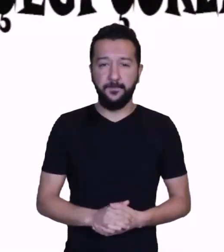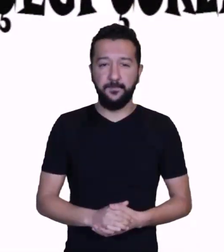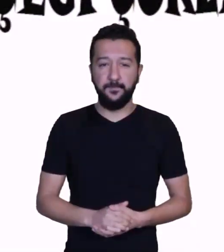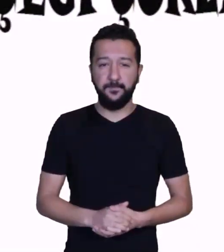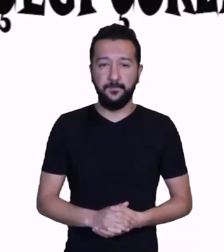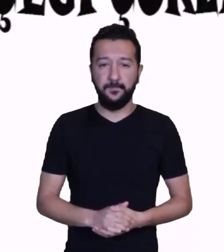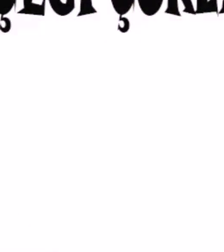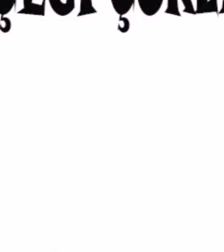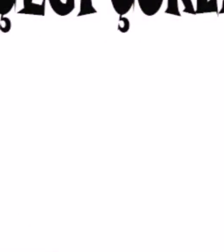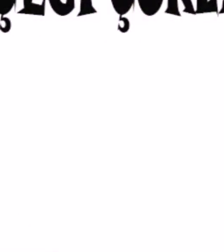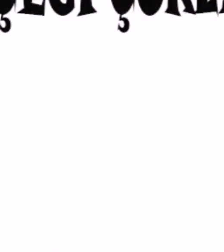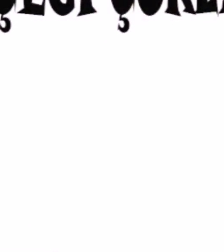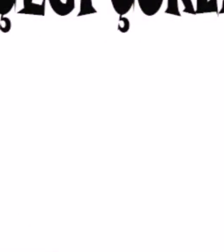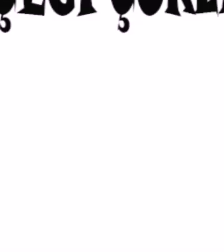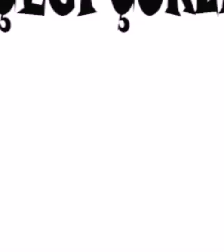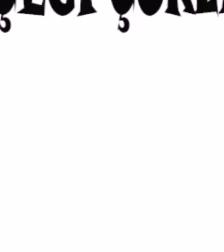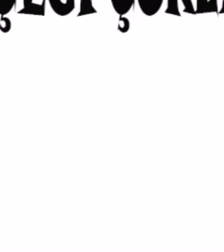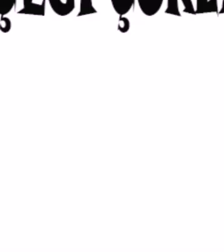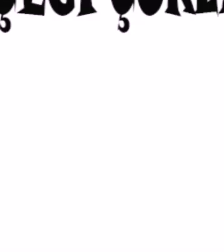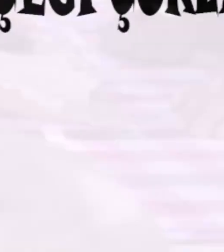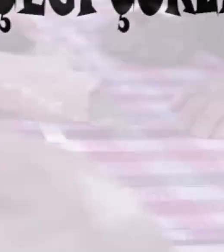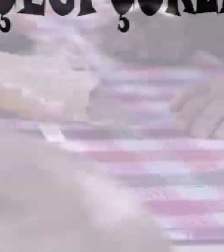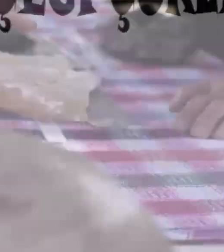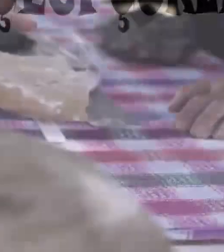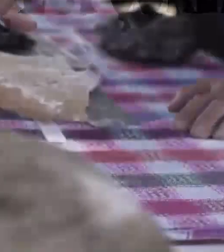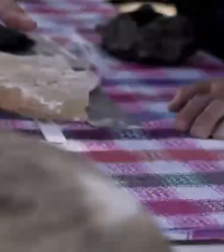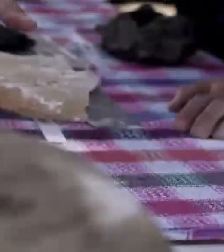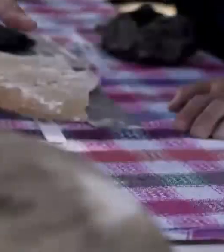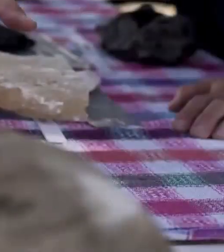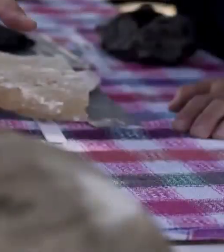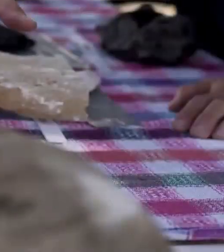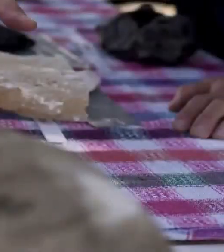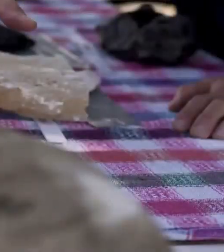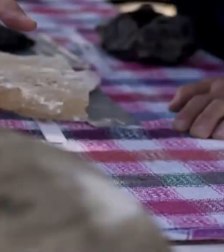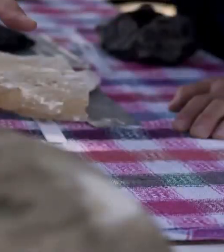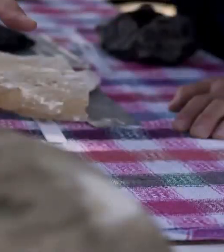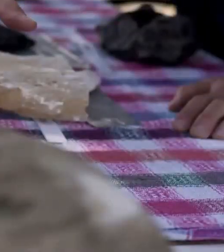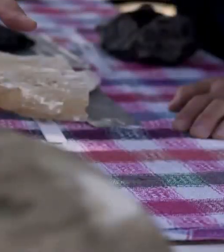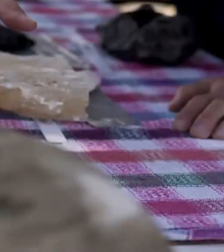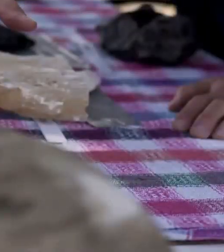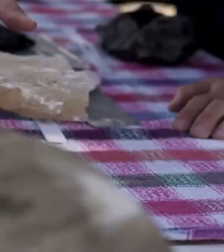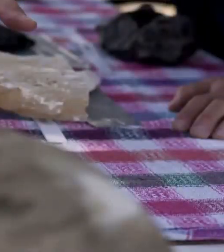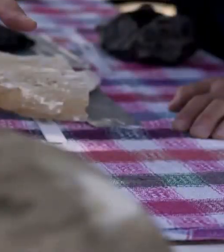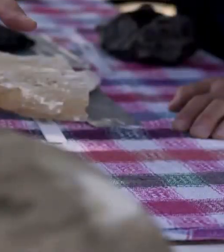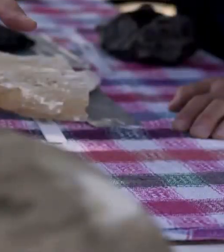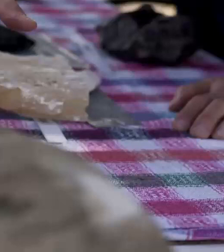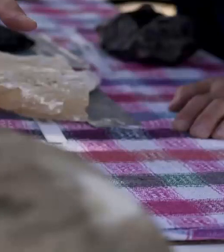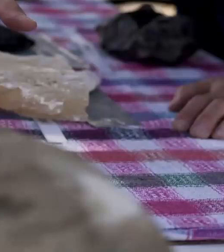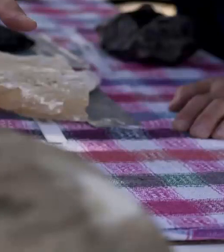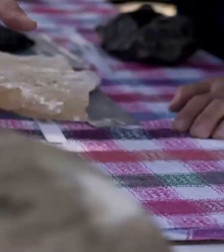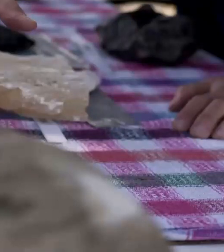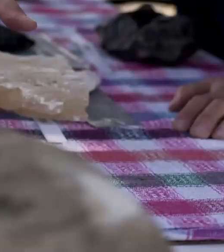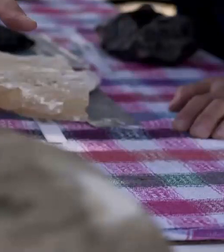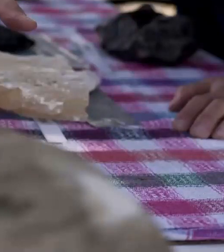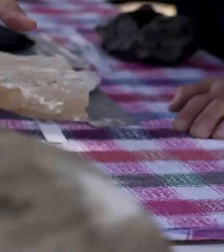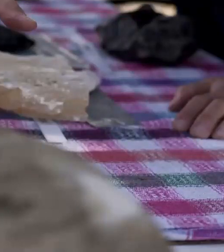dokun, kokla, gerçeği çokla yazdı. Üzerinde çeşitli boylarda taşlar olan masada iri ve sanki bir ayak izinin